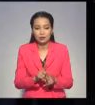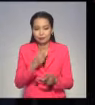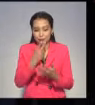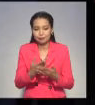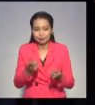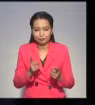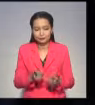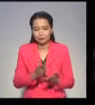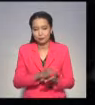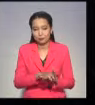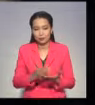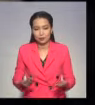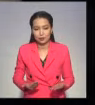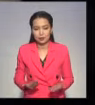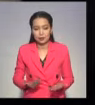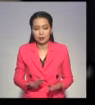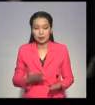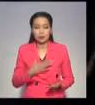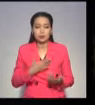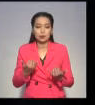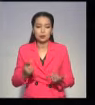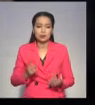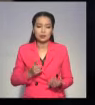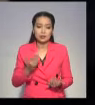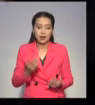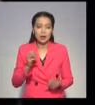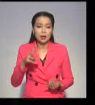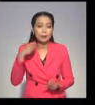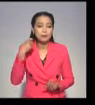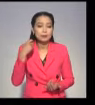всего мира времени. И сегодня мы ждем от президента